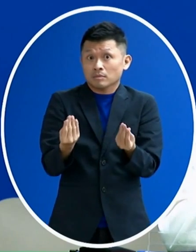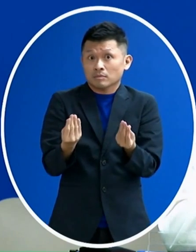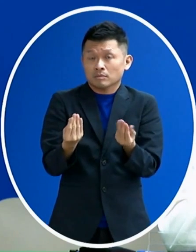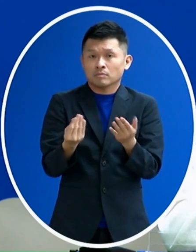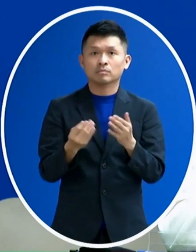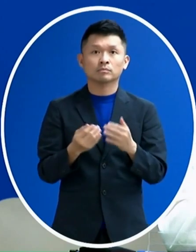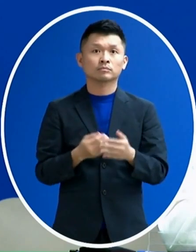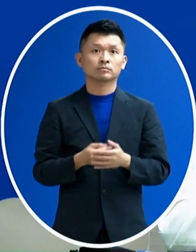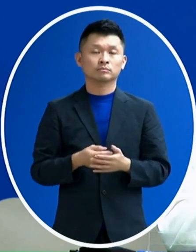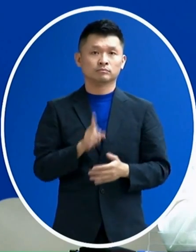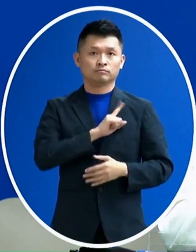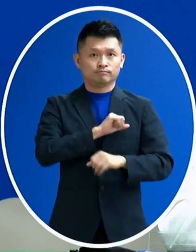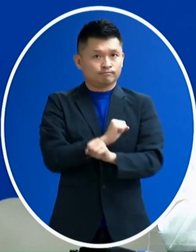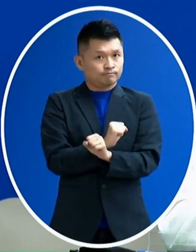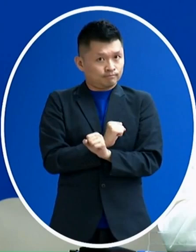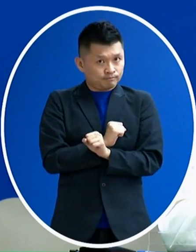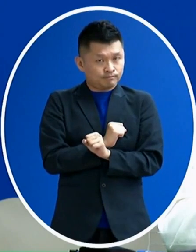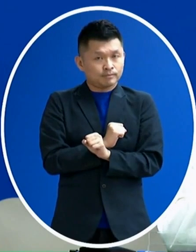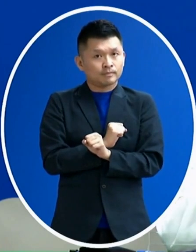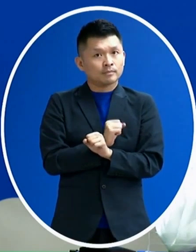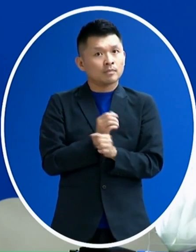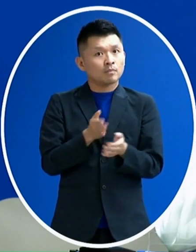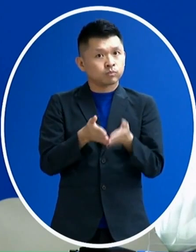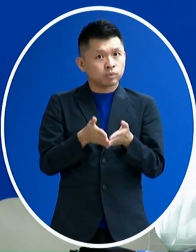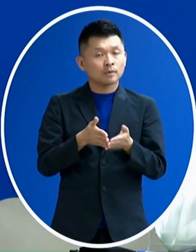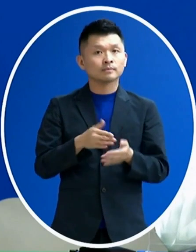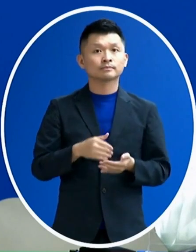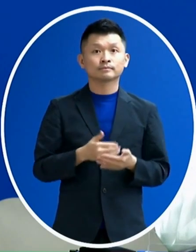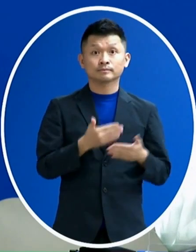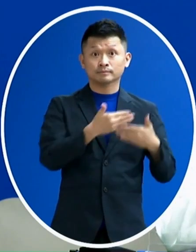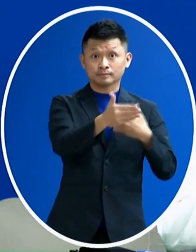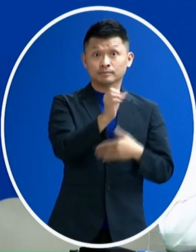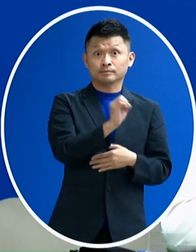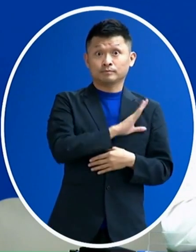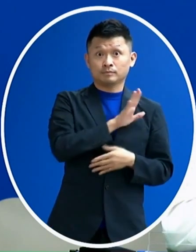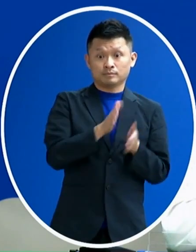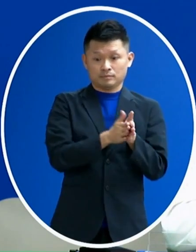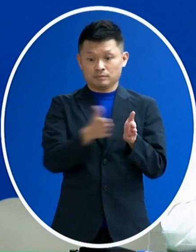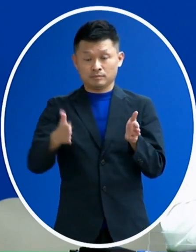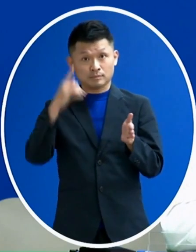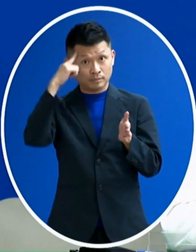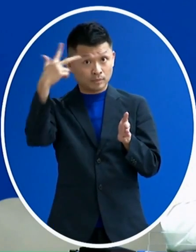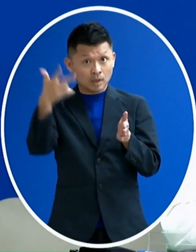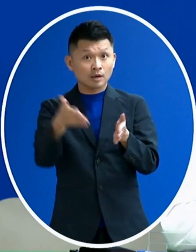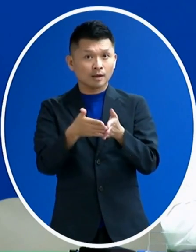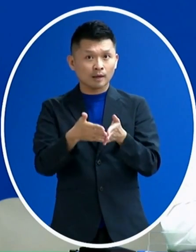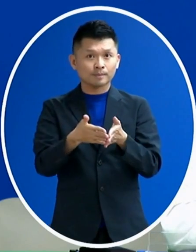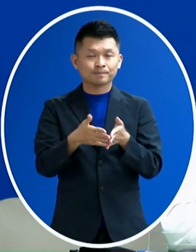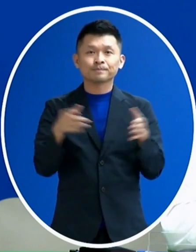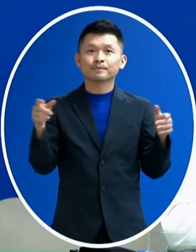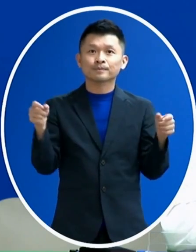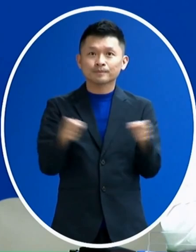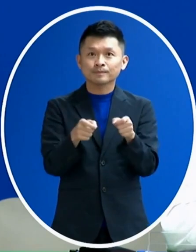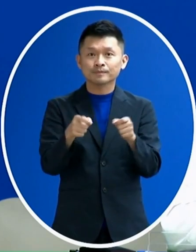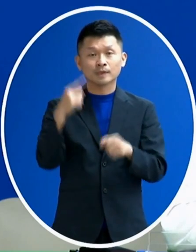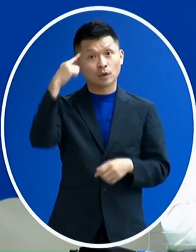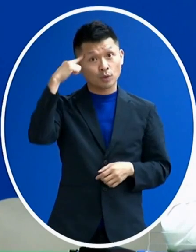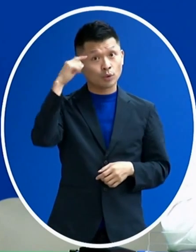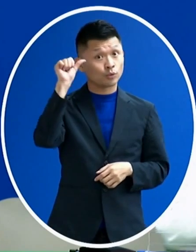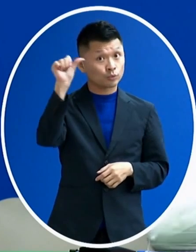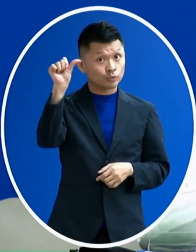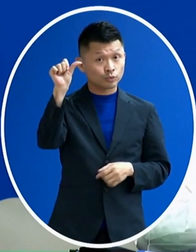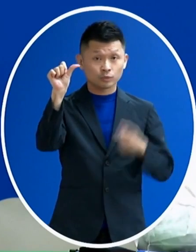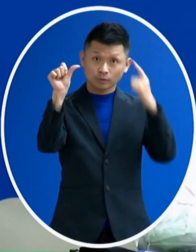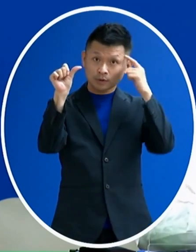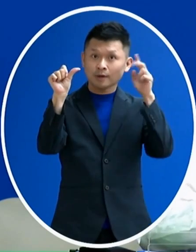一直自主健康管理到距离解除隔离日七天，所以我们把它简称叫做五加 N， 这